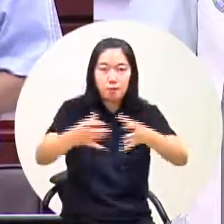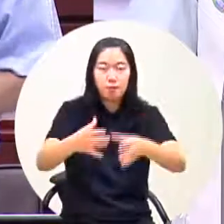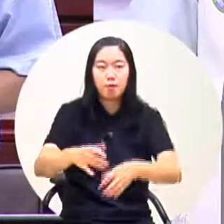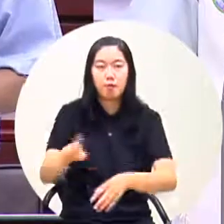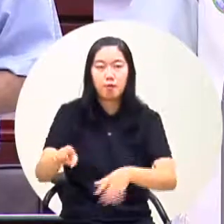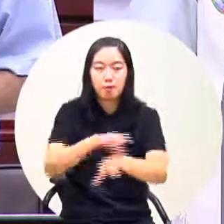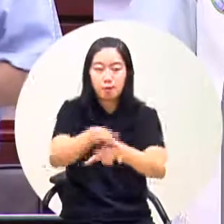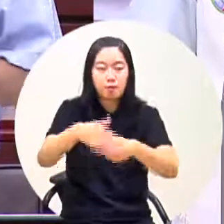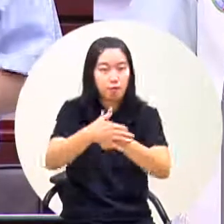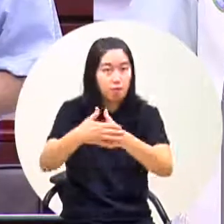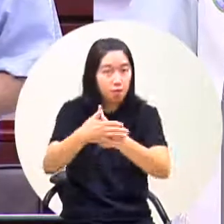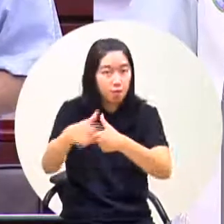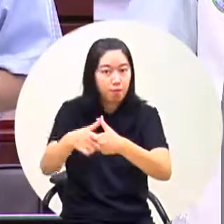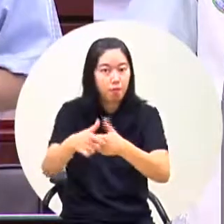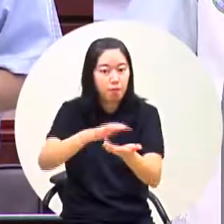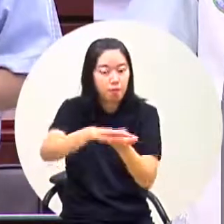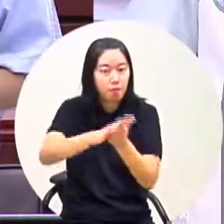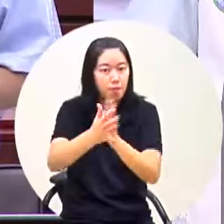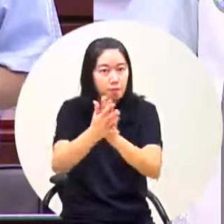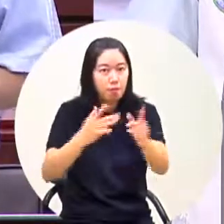局你诶清洁队诶人数